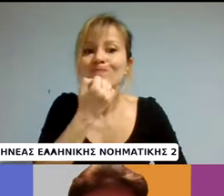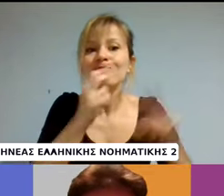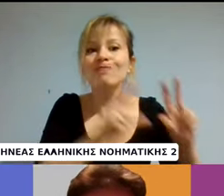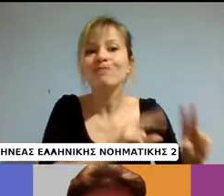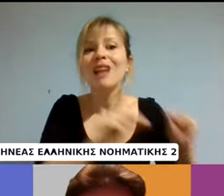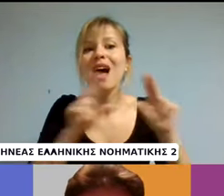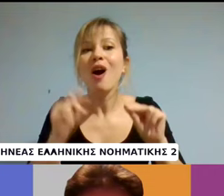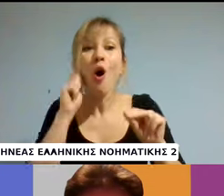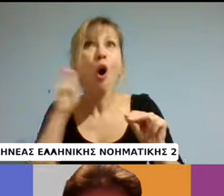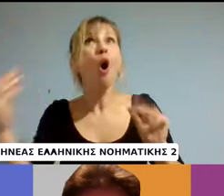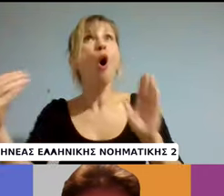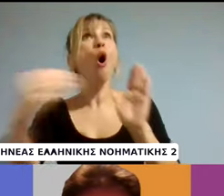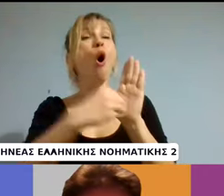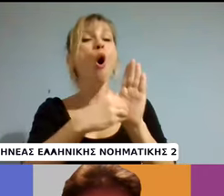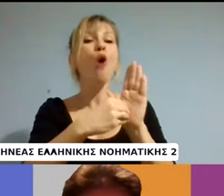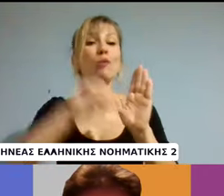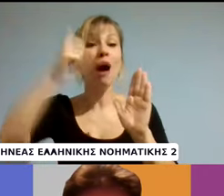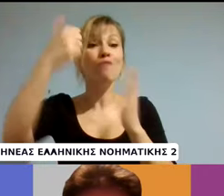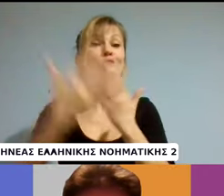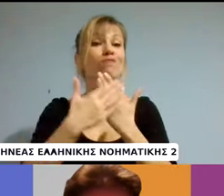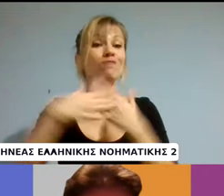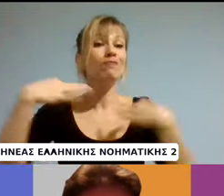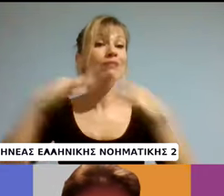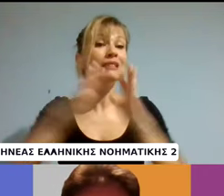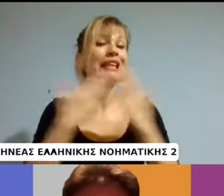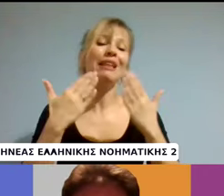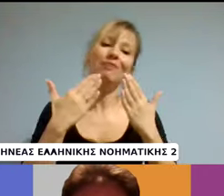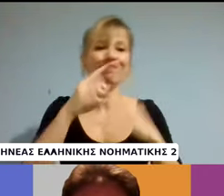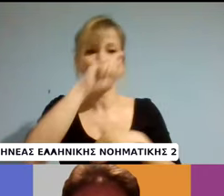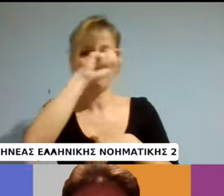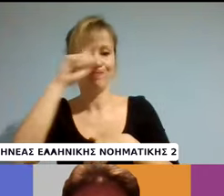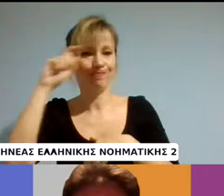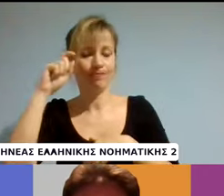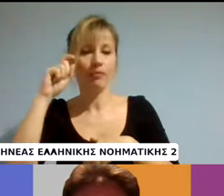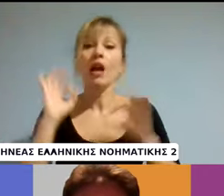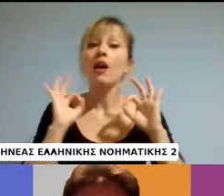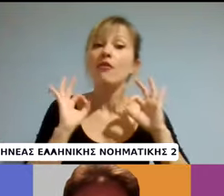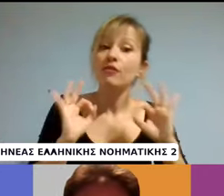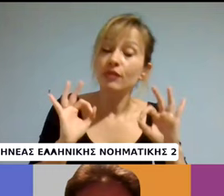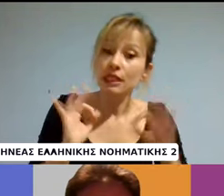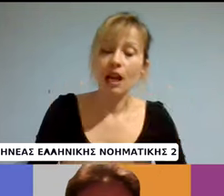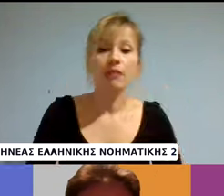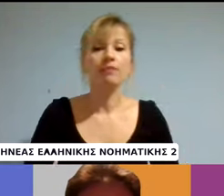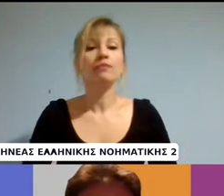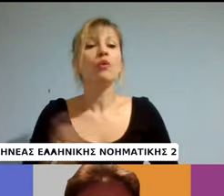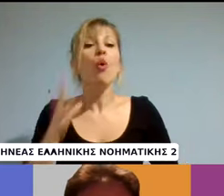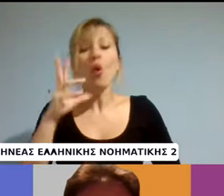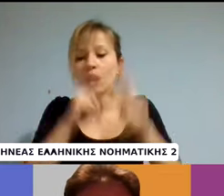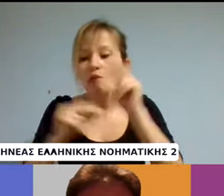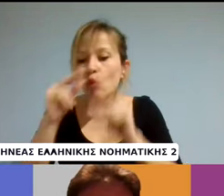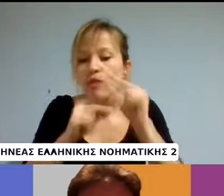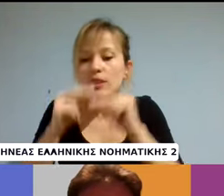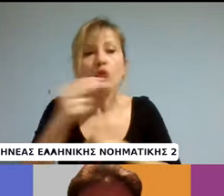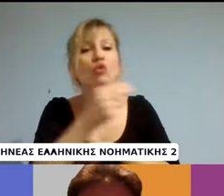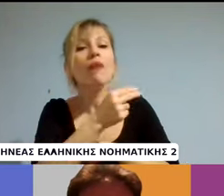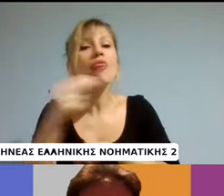γραφεί στην πρώτη σελίδα ή στο εξώφυλλο του βιβλίου. Βεβαίως είναι διαφορετικό όταν συζητάμε για μια επιμέλεια η